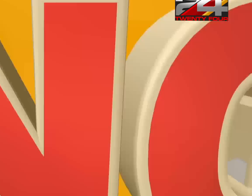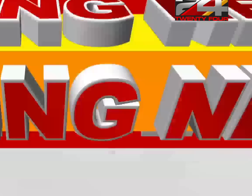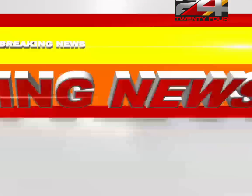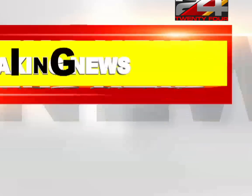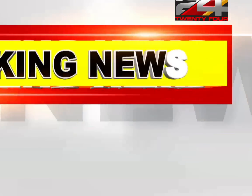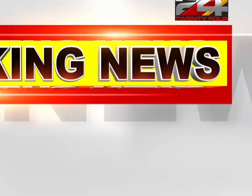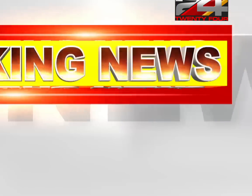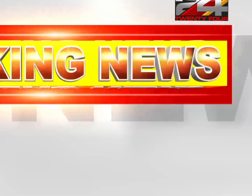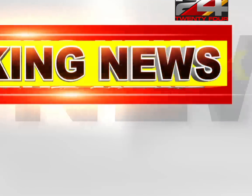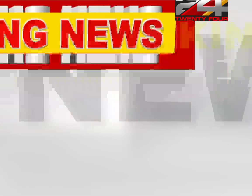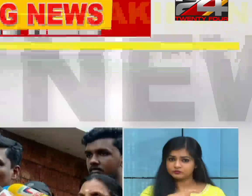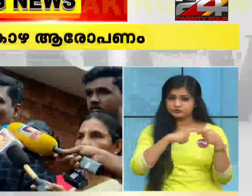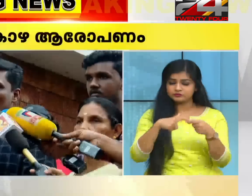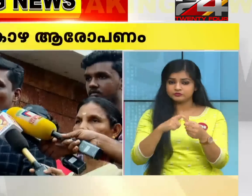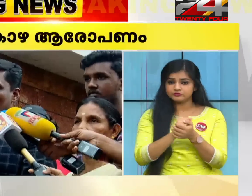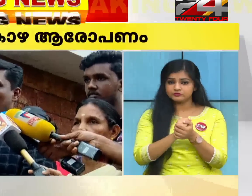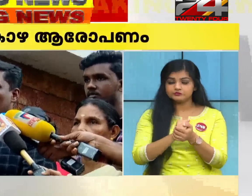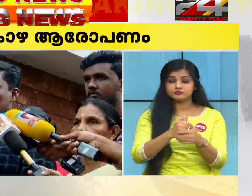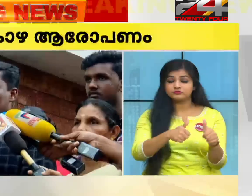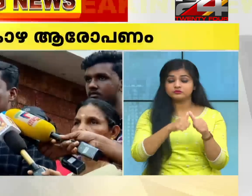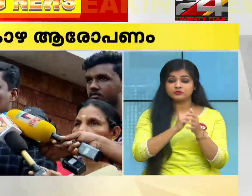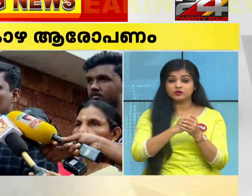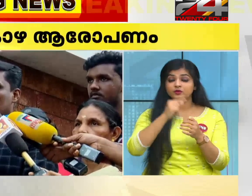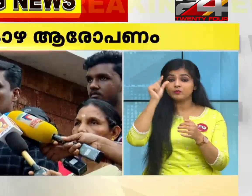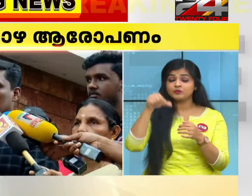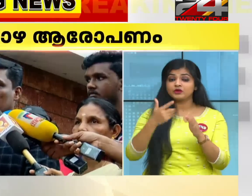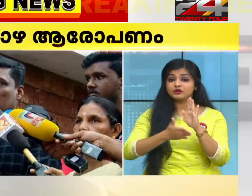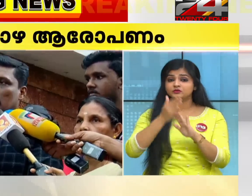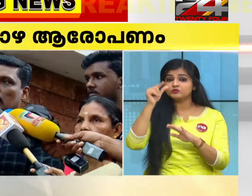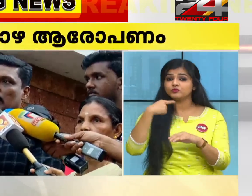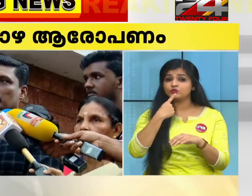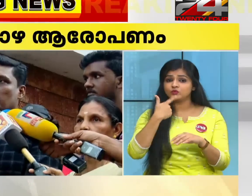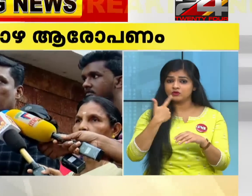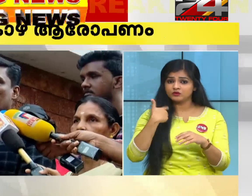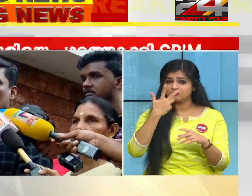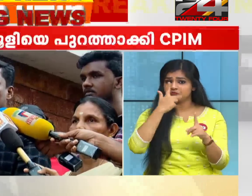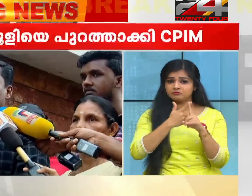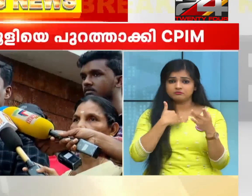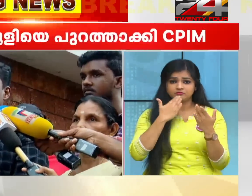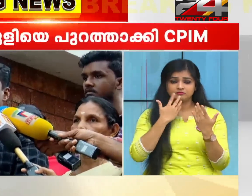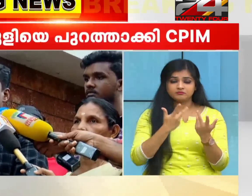ആർക്കോ വേണ്ടി രക്തസാക്ഷി ആവേണ്ടതിൽ 6 ആളിവിടെ വരണ്ടേ? അങ്ങനെ തോന്നലുണ്ടോ? അതായത്